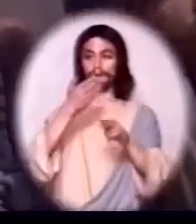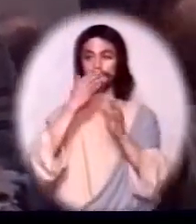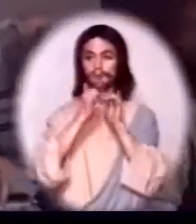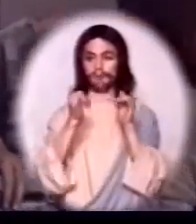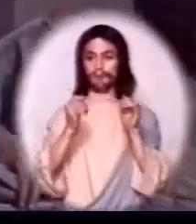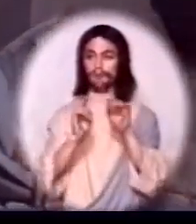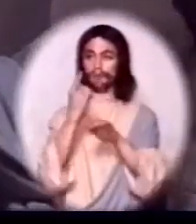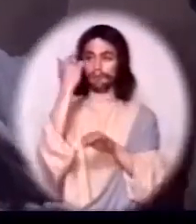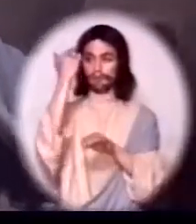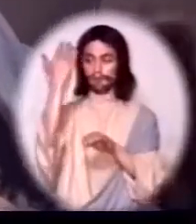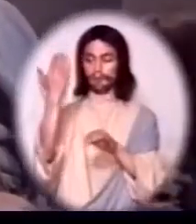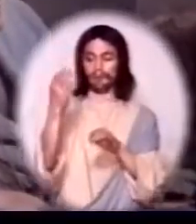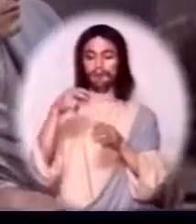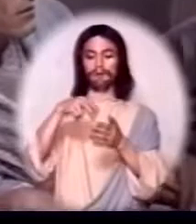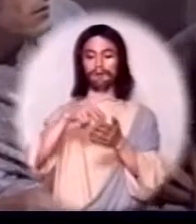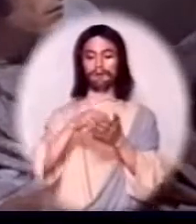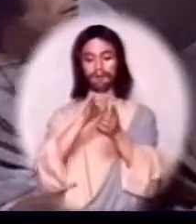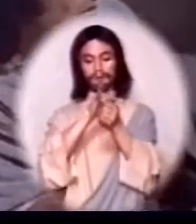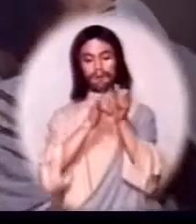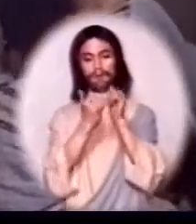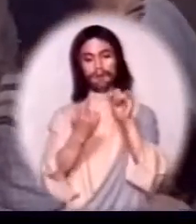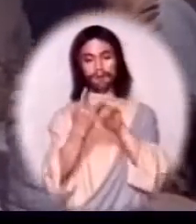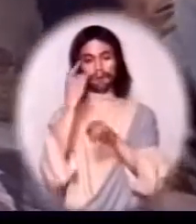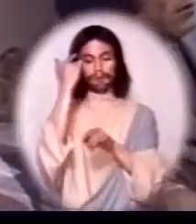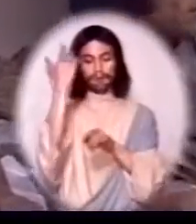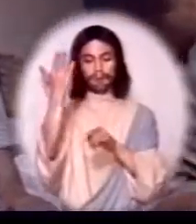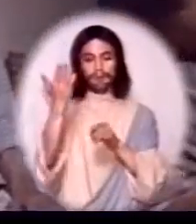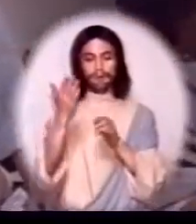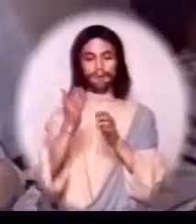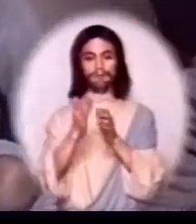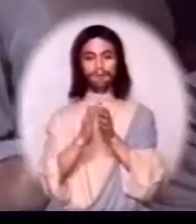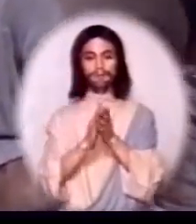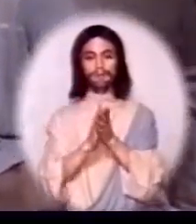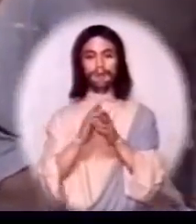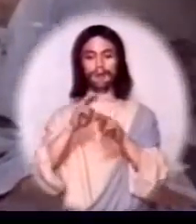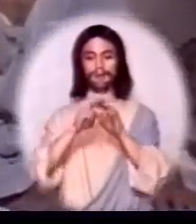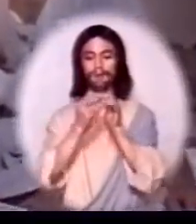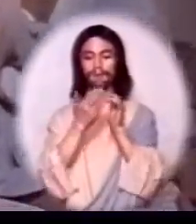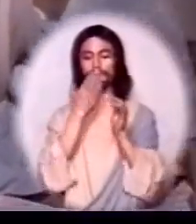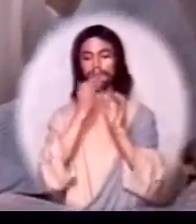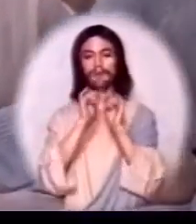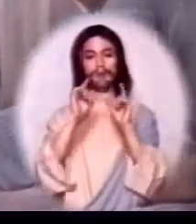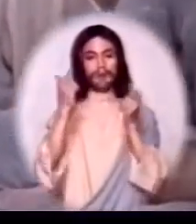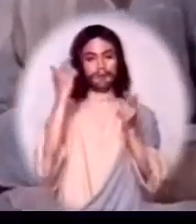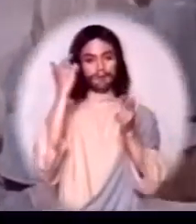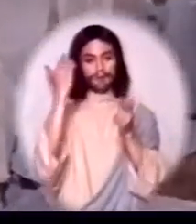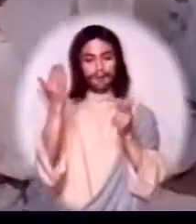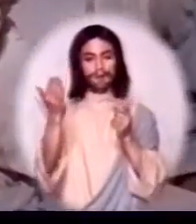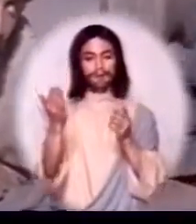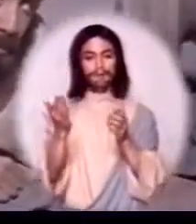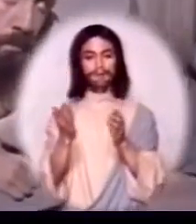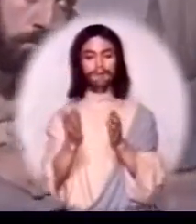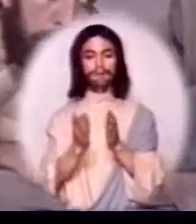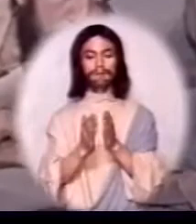앉아서 먹는 자가 높은가, 섬기는 자가 높은가? 앉아서 먹는 자가 아니냐?